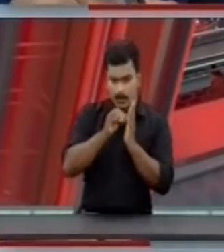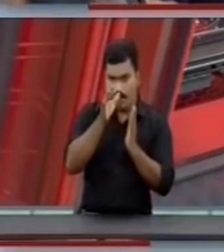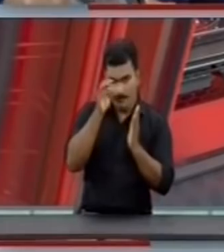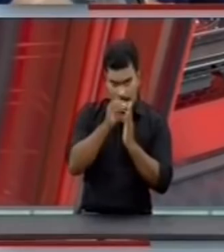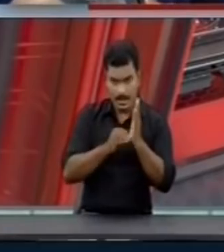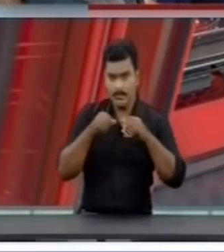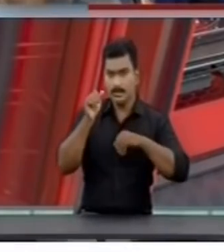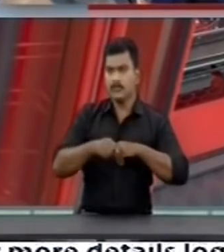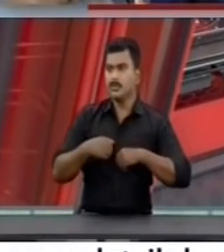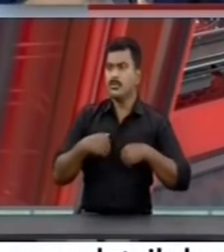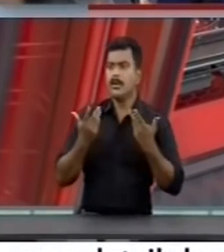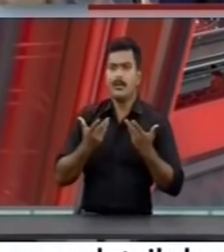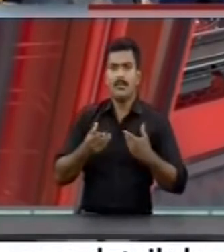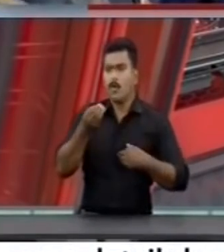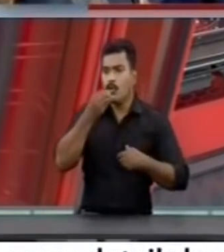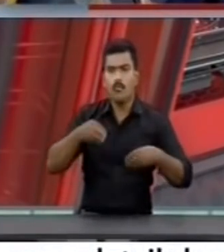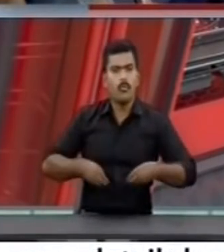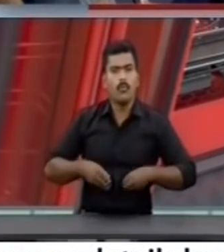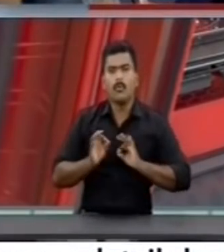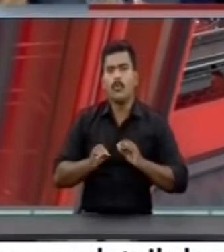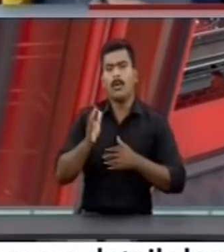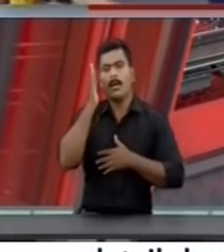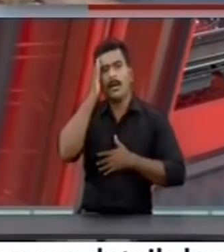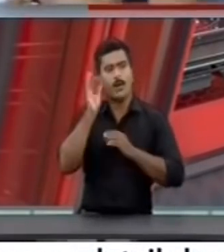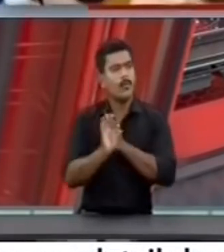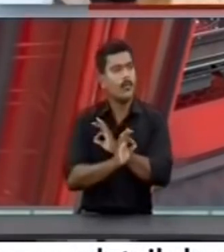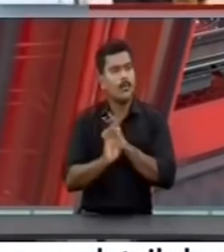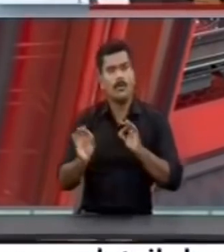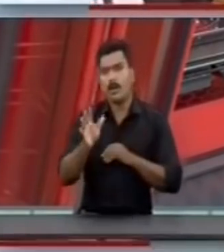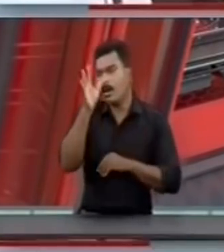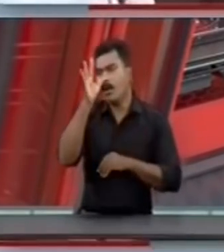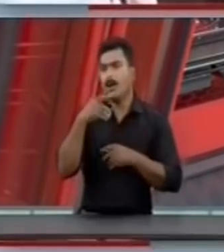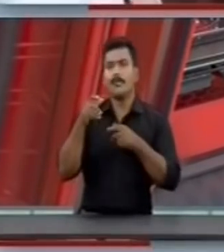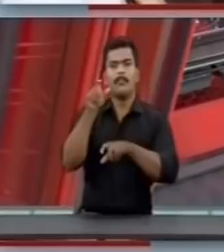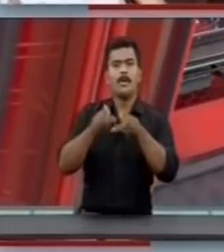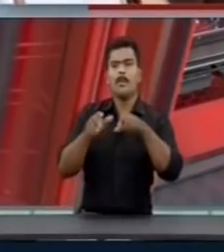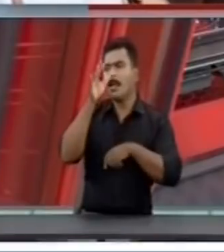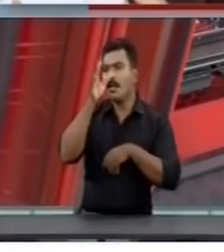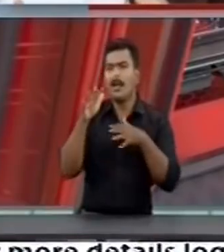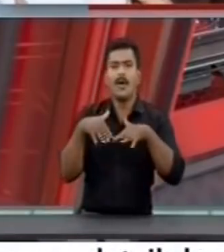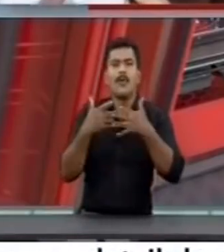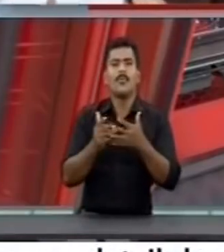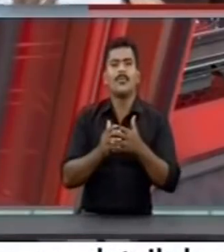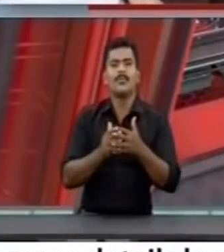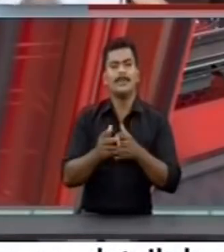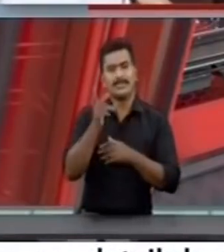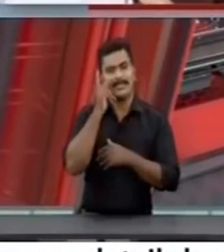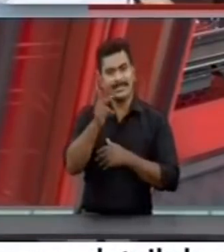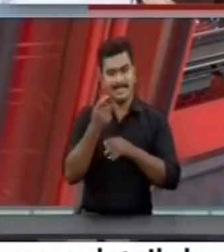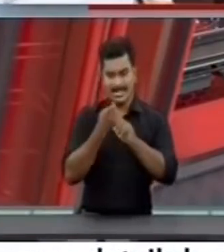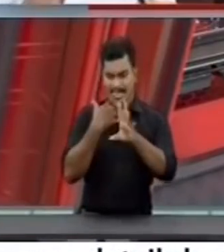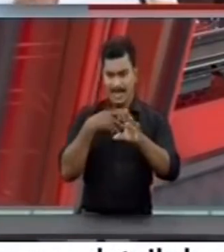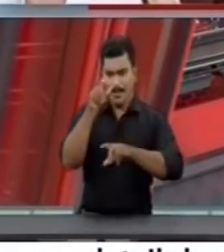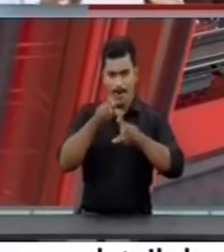ഹൈക്കോടതി വരെ ഭക്ഷണം കഴിക്കേണ്ട ഉറങ്ങാതെ ഇവിടെ വരേണ്ടി വന്നത്. എന്താ ഒത്തുകളിക്കുന്നത് ഏതാണ് കേരളത്തിലെ പാർട്ടികൾ എന്ന് എല്ലാവർക്കും അറിയാം. കേരളം മാറി മാറി വരിച്ചവരാണ്